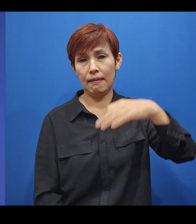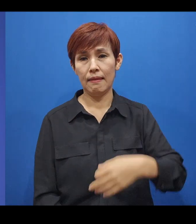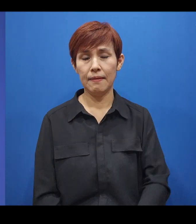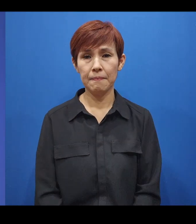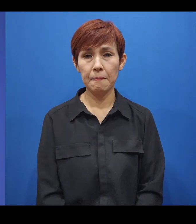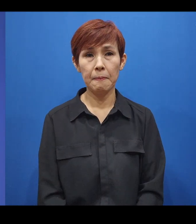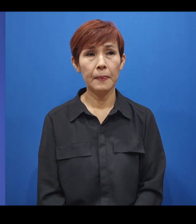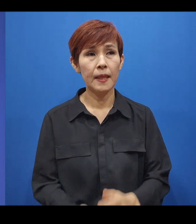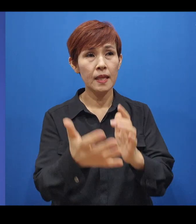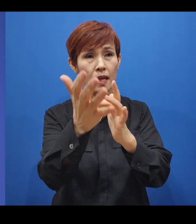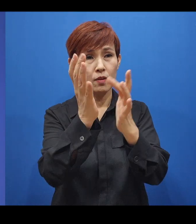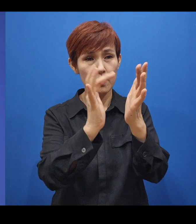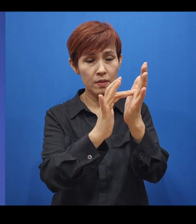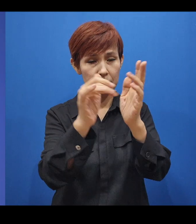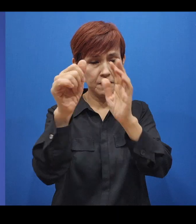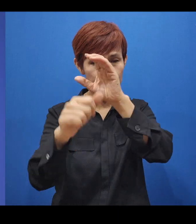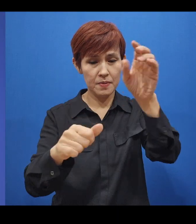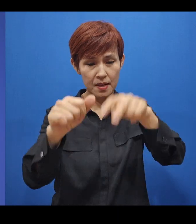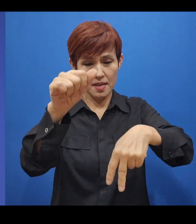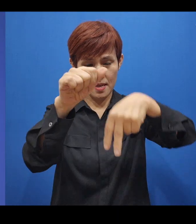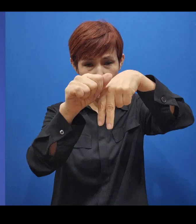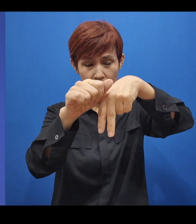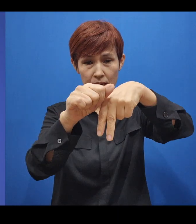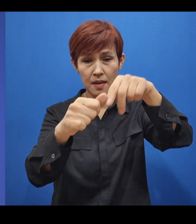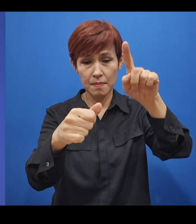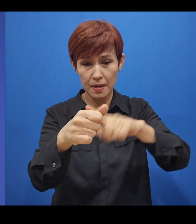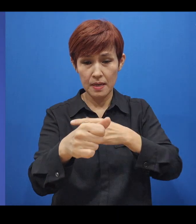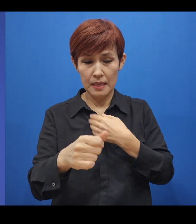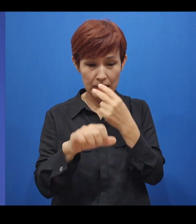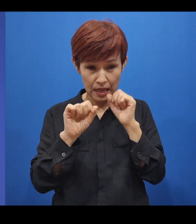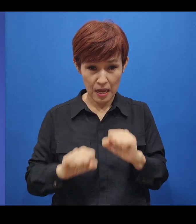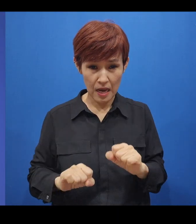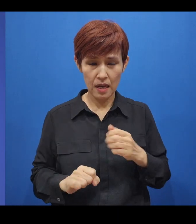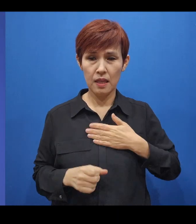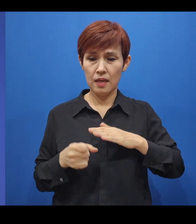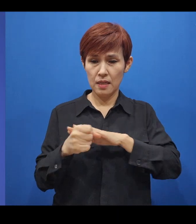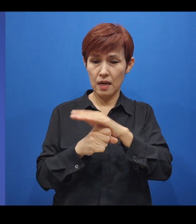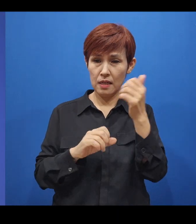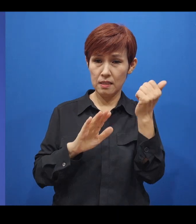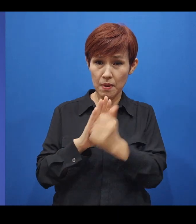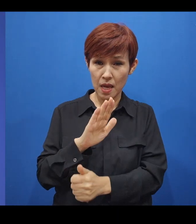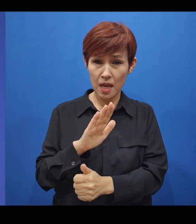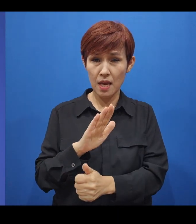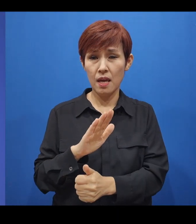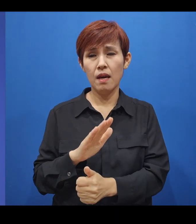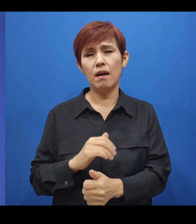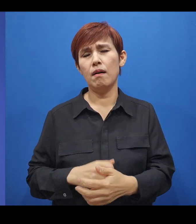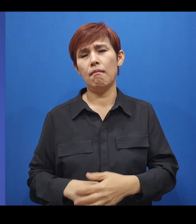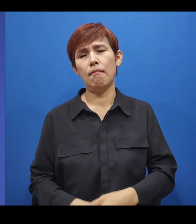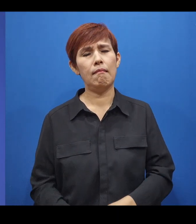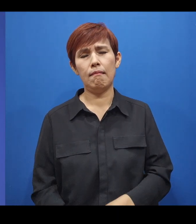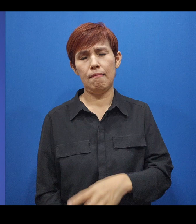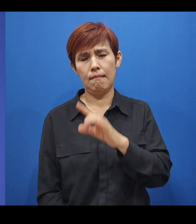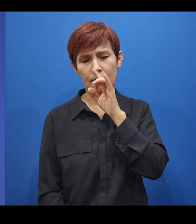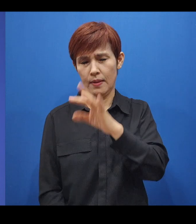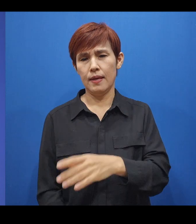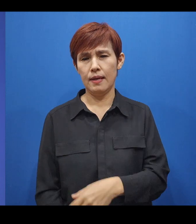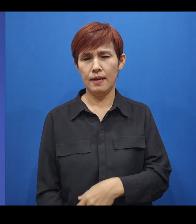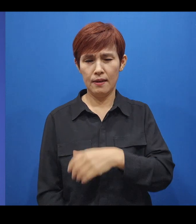하나님의 아들의 목숨을 받았기 때문에 내가 사랑한 일에 실패하는 건 엄청난 죄예요.